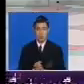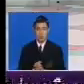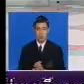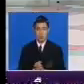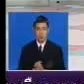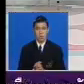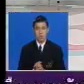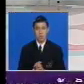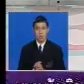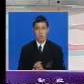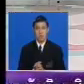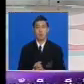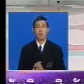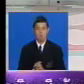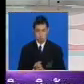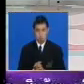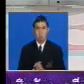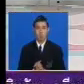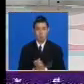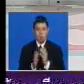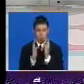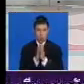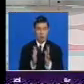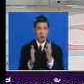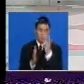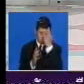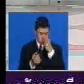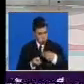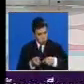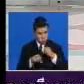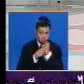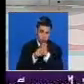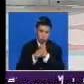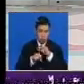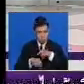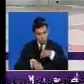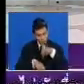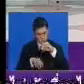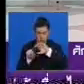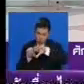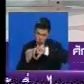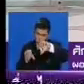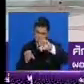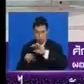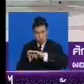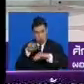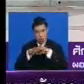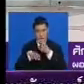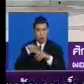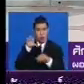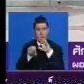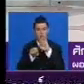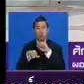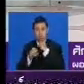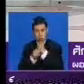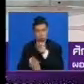มากกว่าเดิมหรือมากกว่าอะไรเ ลยอ๋อมากกว่าเดิมครับนะในเรื่องการทำความสะอาดราวบันไดเลื่อนหรือว่าราวจับต่างๆก็มีการท